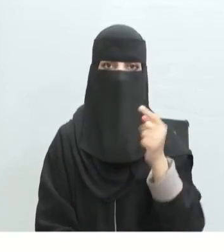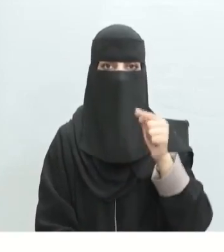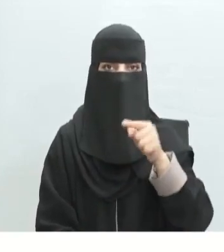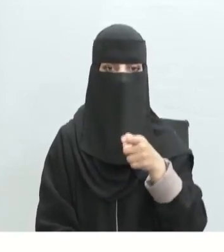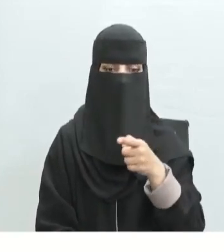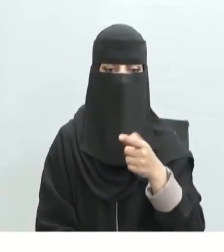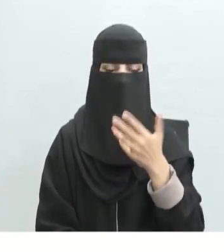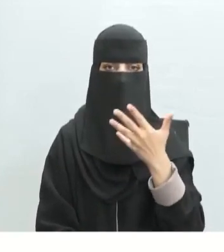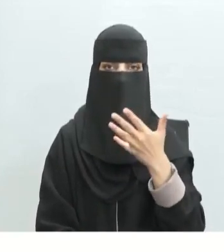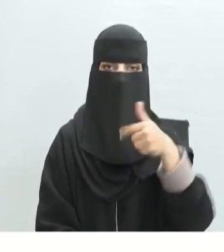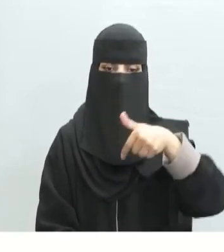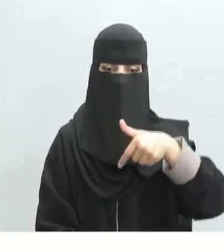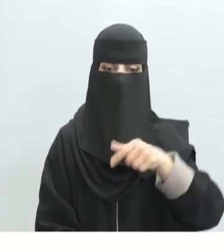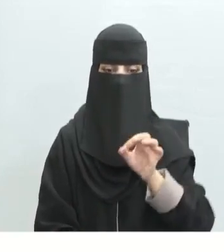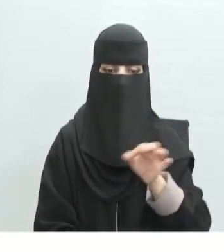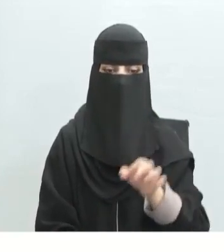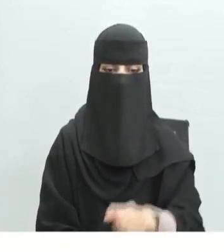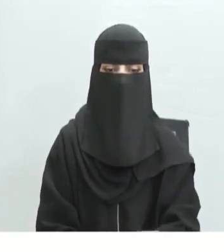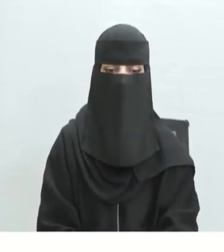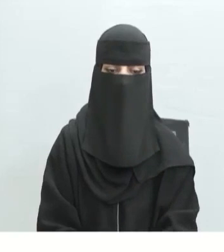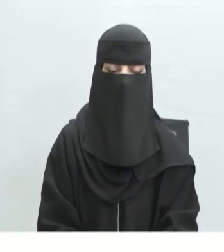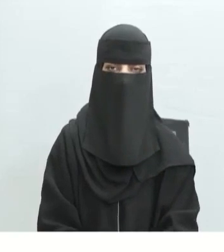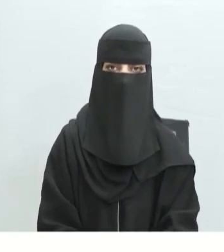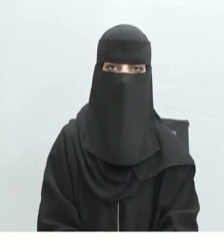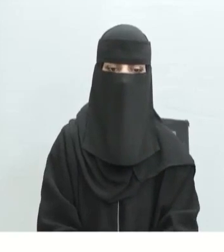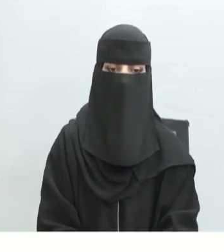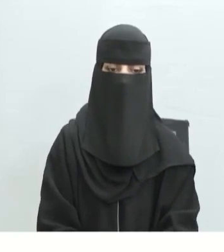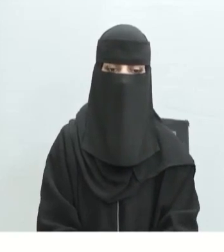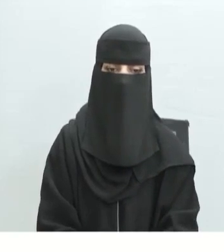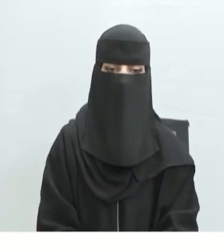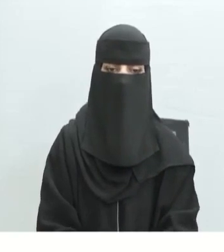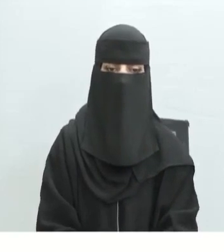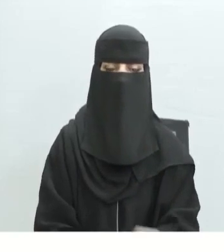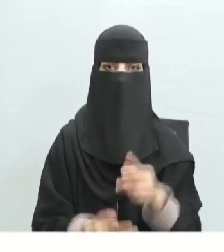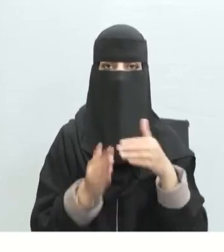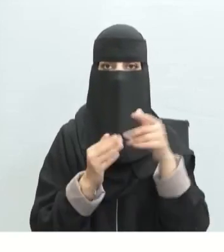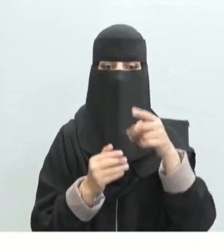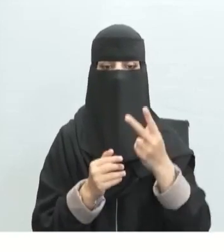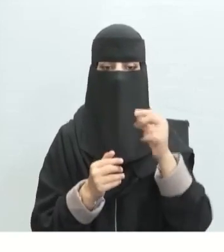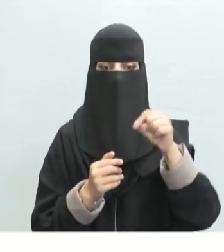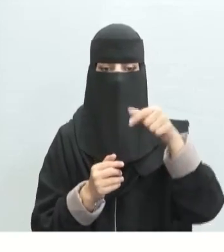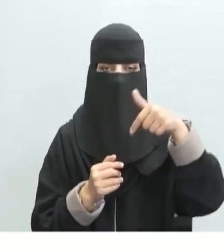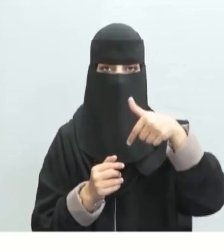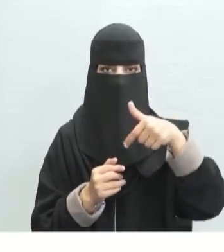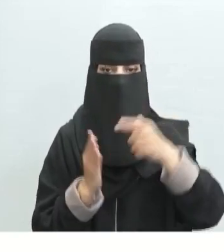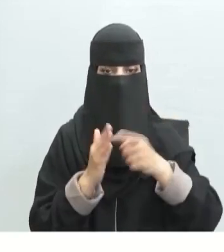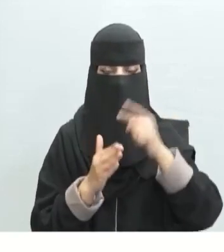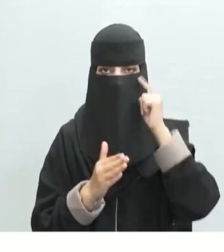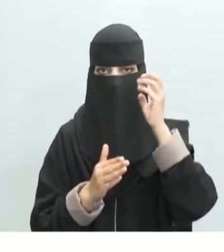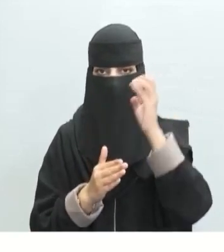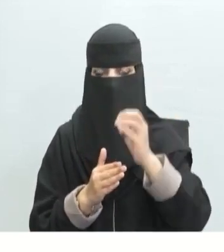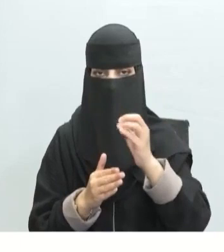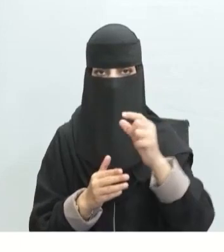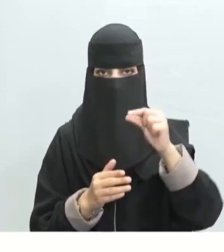7.6 تقريبا يعني يعني بهذه الصوره بشكل تقريبي 7.6 وبالتالي لما نجي نحسب